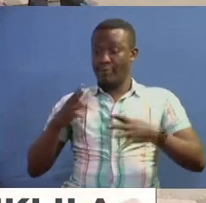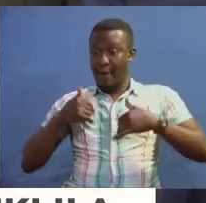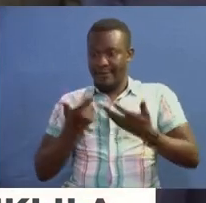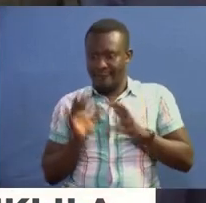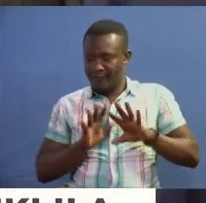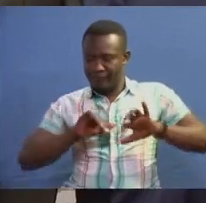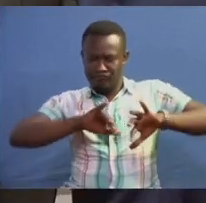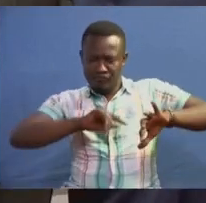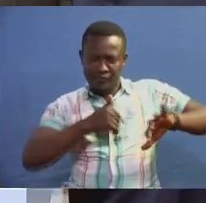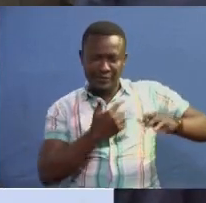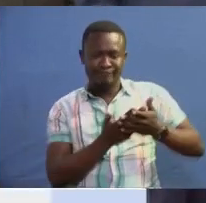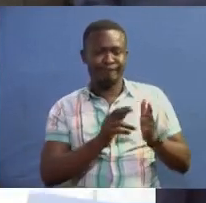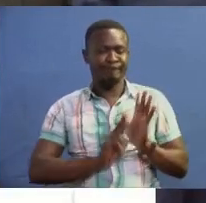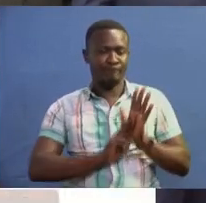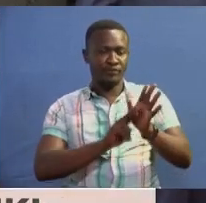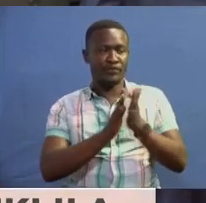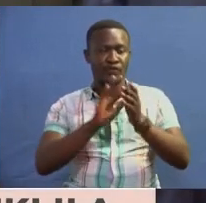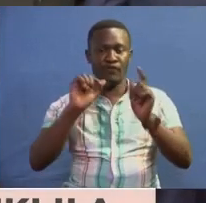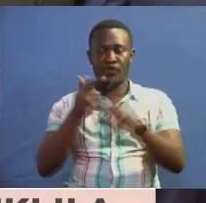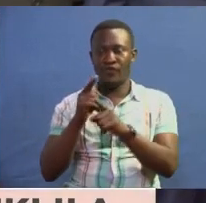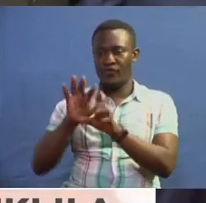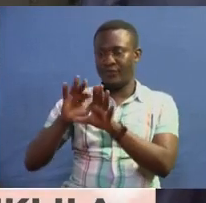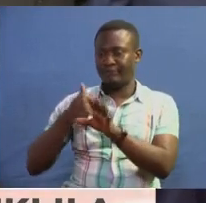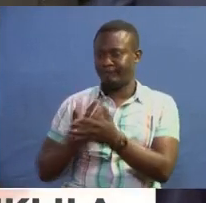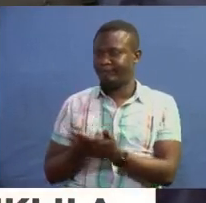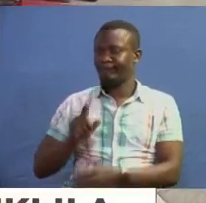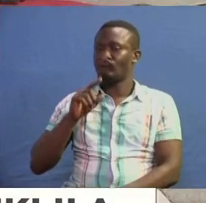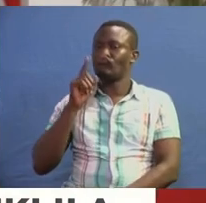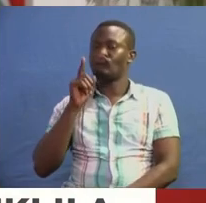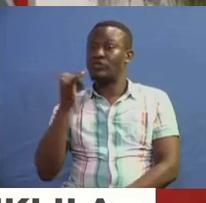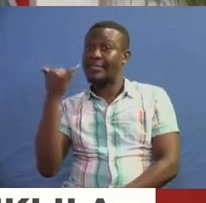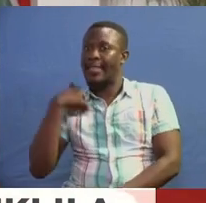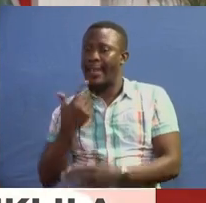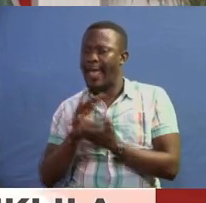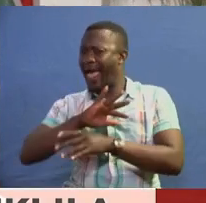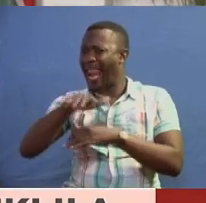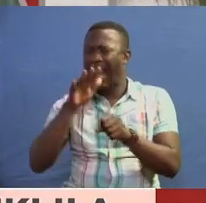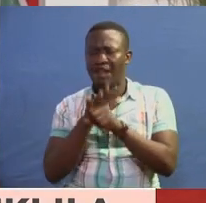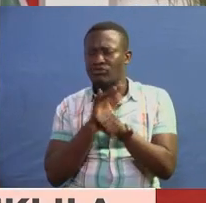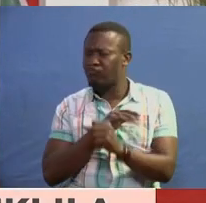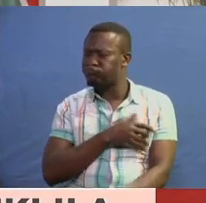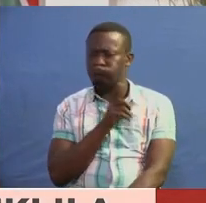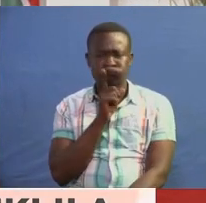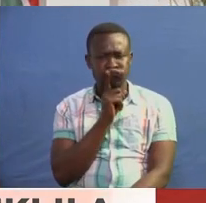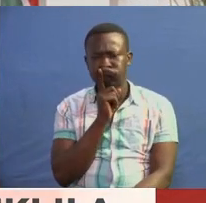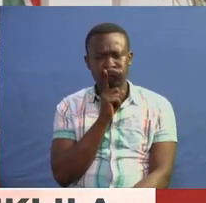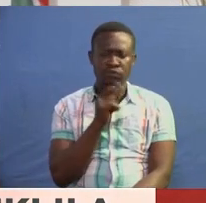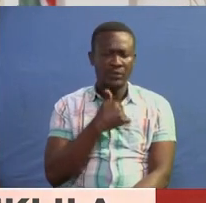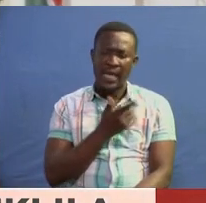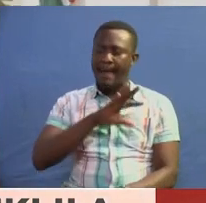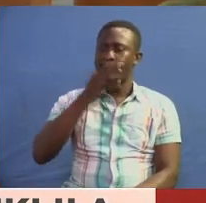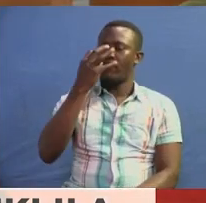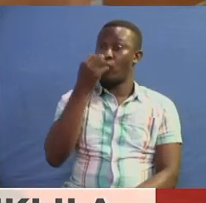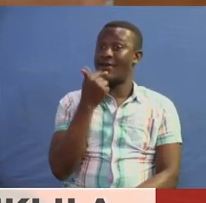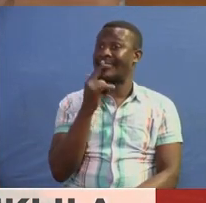wazi. Representatives of various Hapo jana vinywa vingi viliachwa wazi baada ya Rais William Ruto kuyataja majina